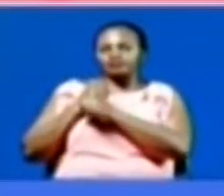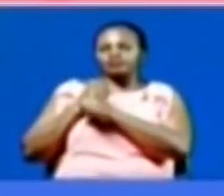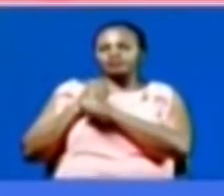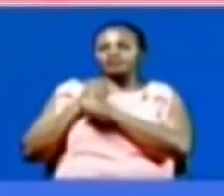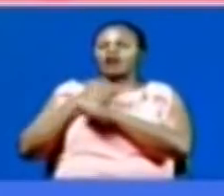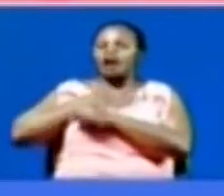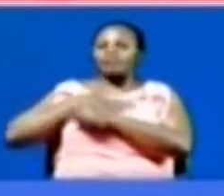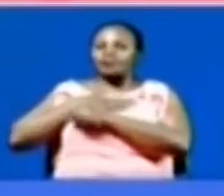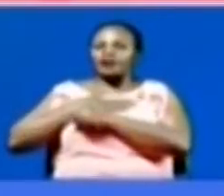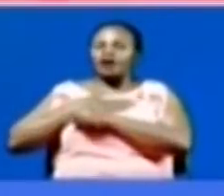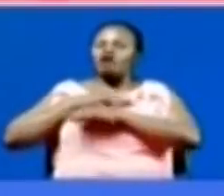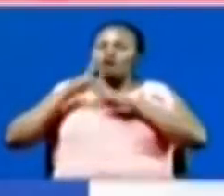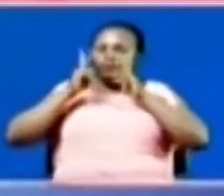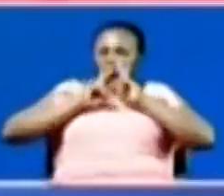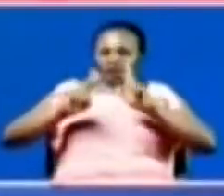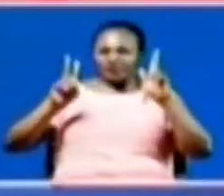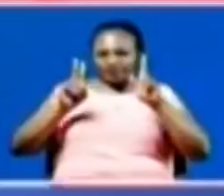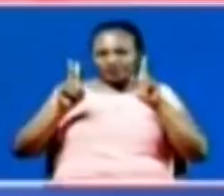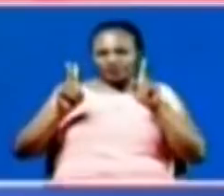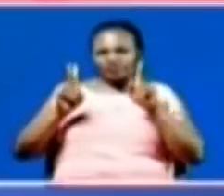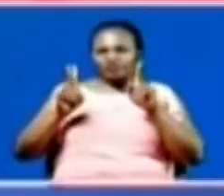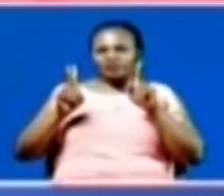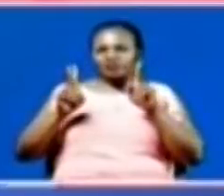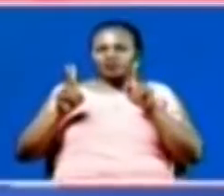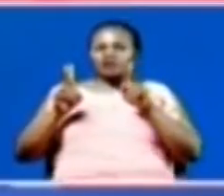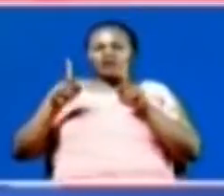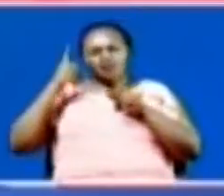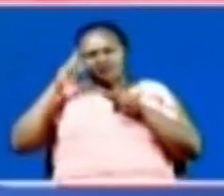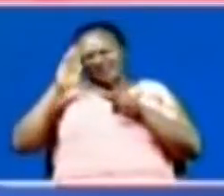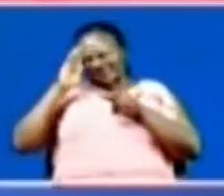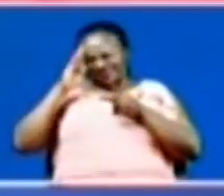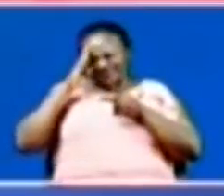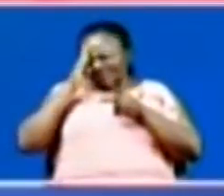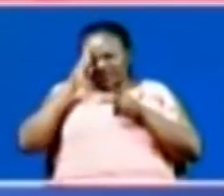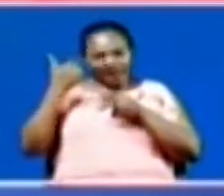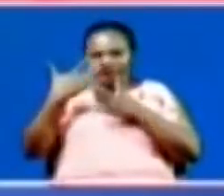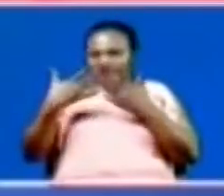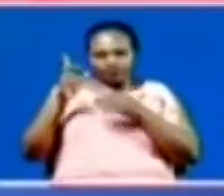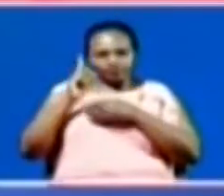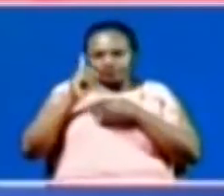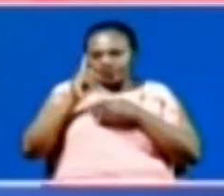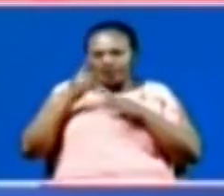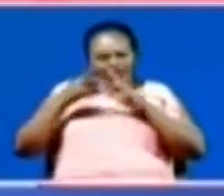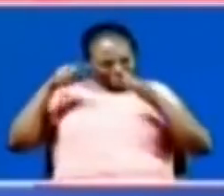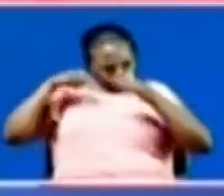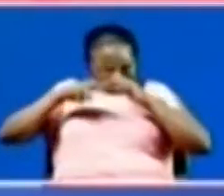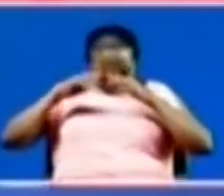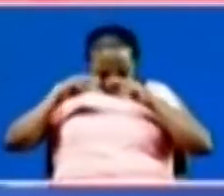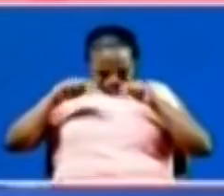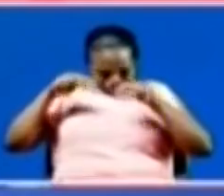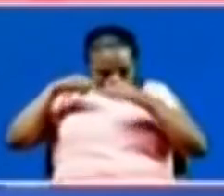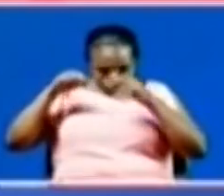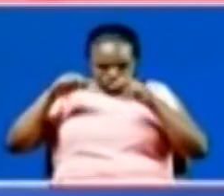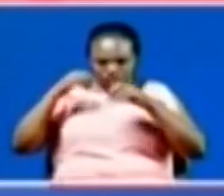I appeal for calm. Let us not speculate into this matter. Thorough investigations will